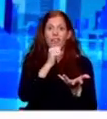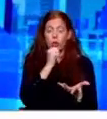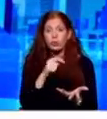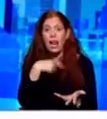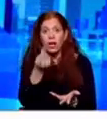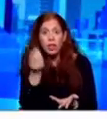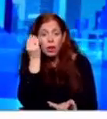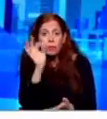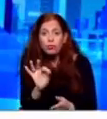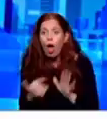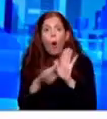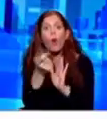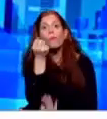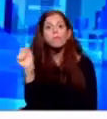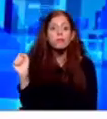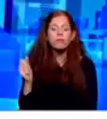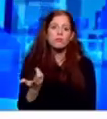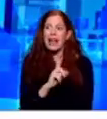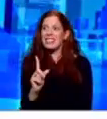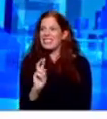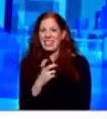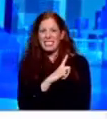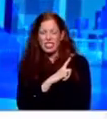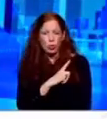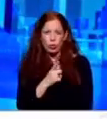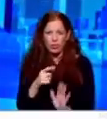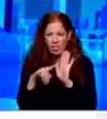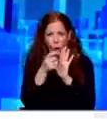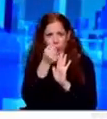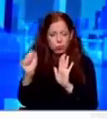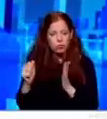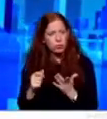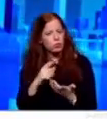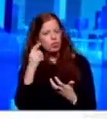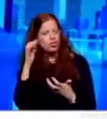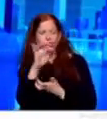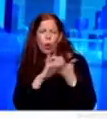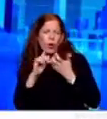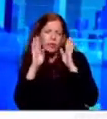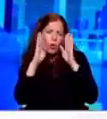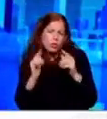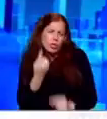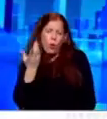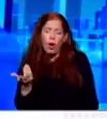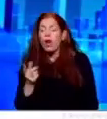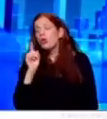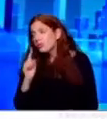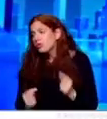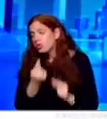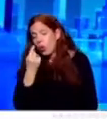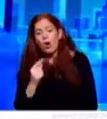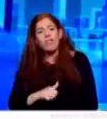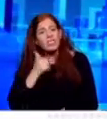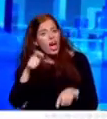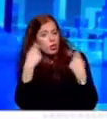תפרו את החוק, אל תתגייסו, זה להפר את החוק. שערוריה, זה לא להאמין שזה קורה, ואנחנו יודעים שזה קורה, ושר החינוך צריך